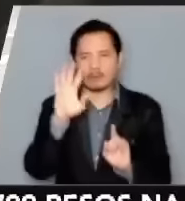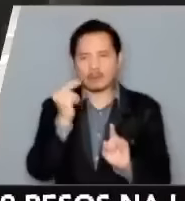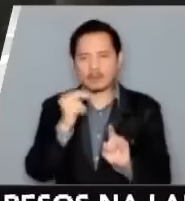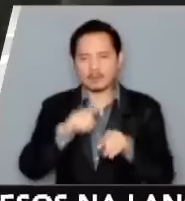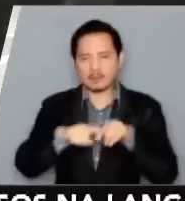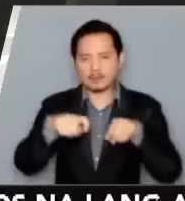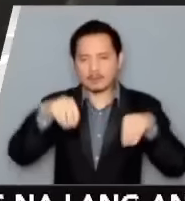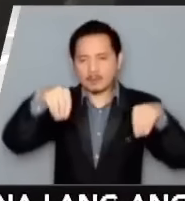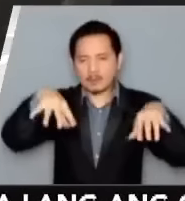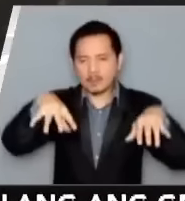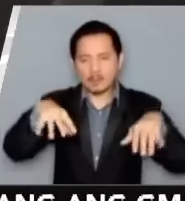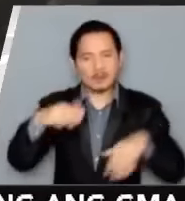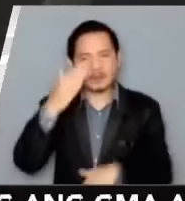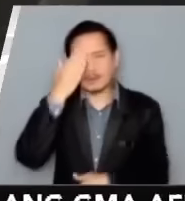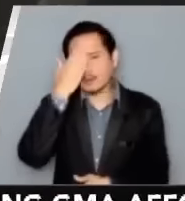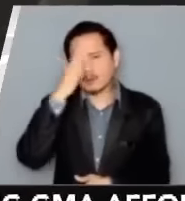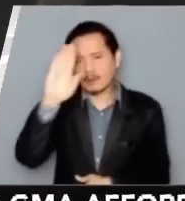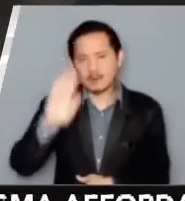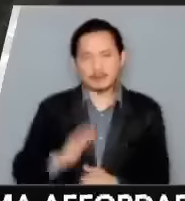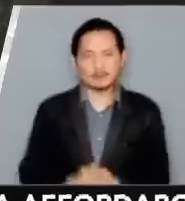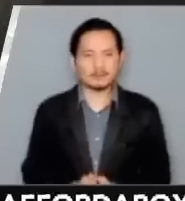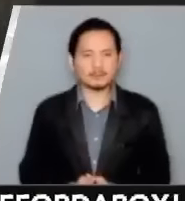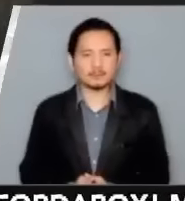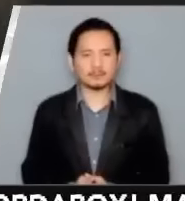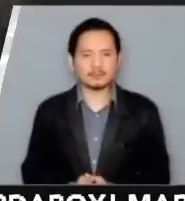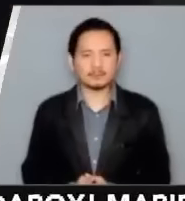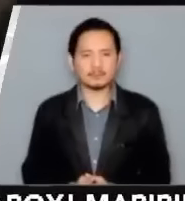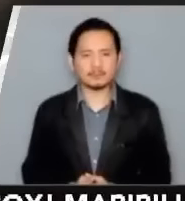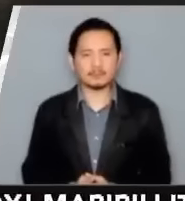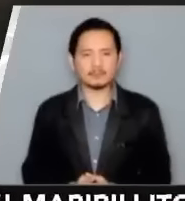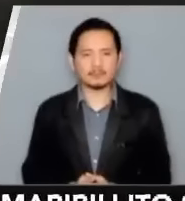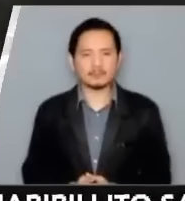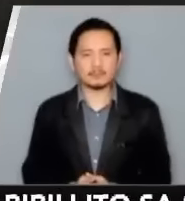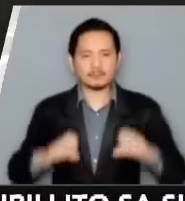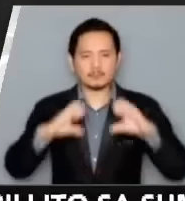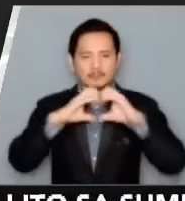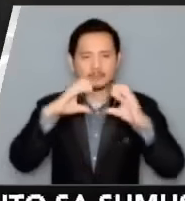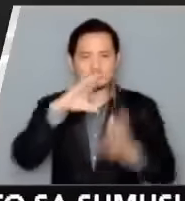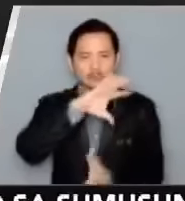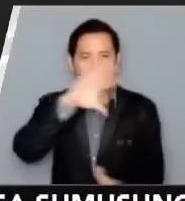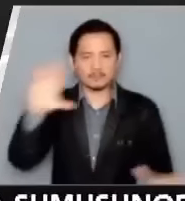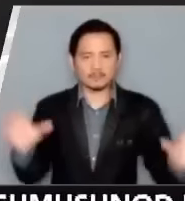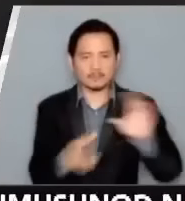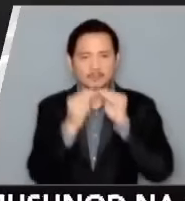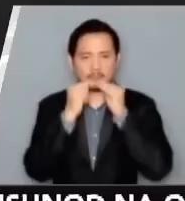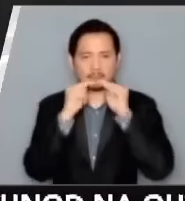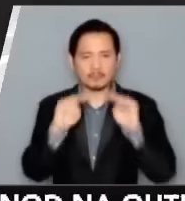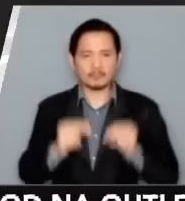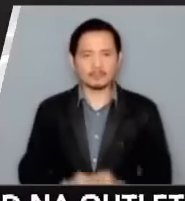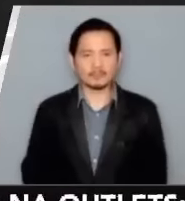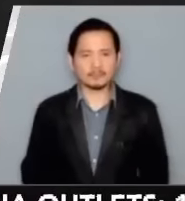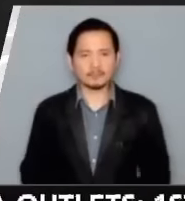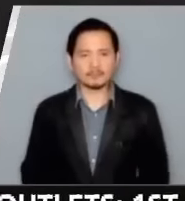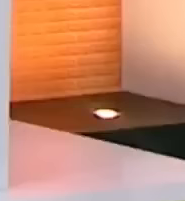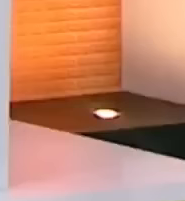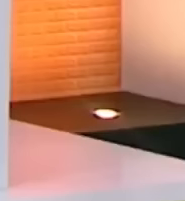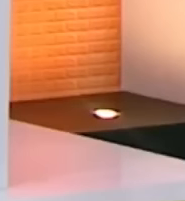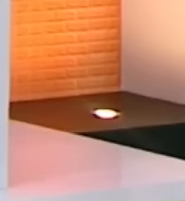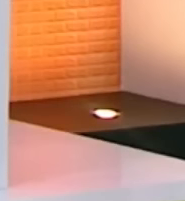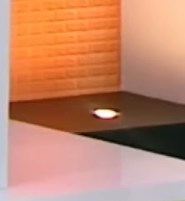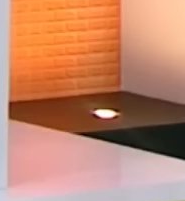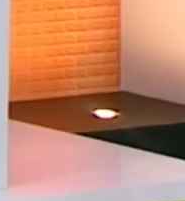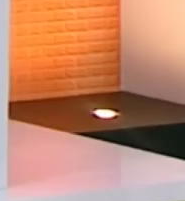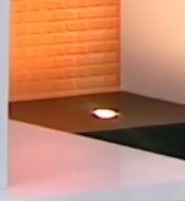supply ng kuryente hanggang sa mga oras na ito yan muna yung latest mula rito sa valenzuela Ako po si James Agustine para sa gem integrated news